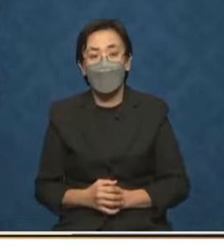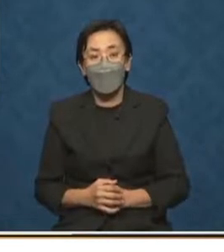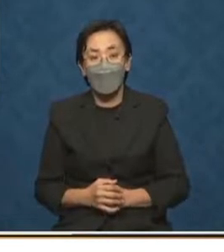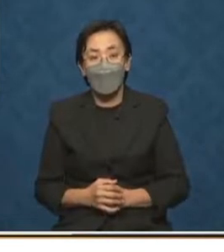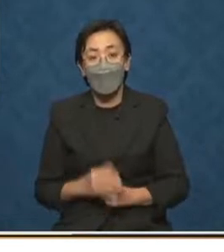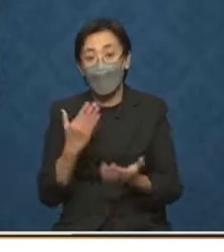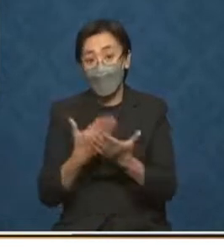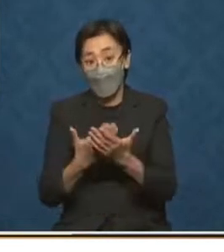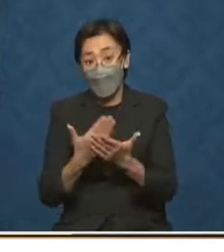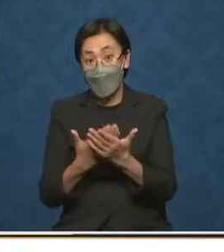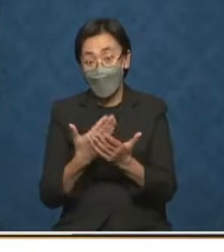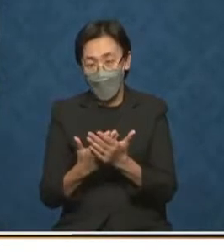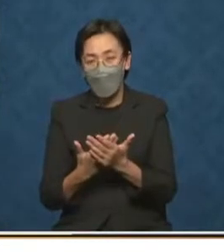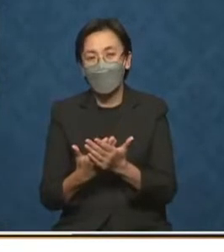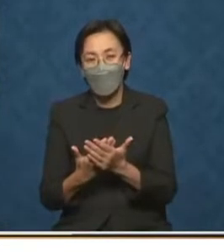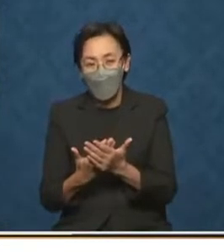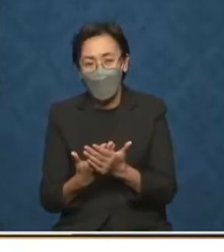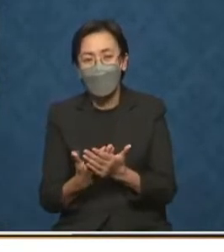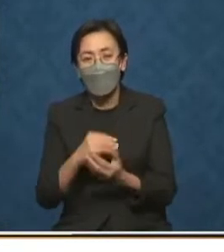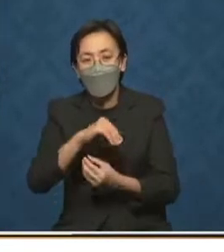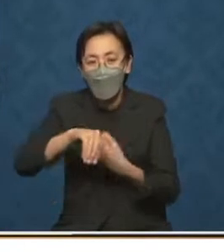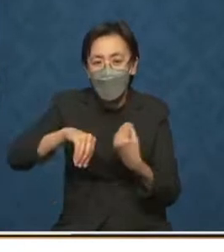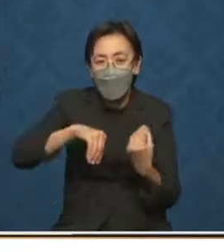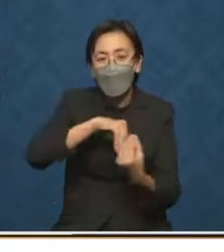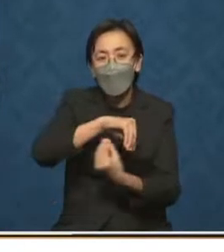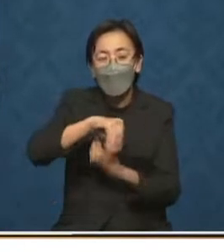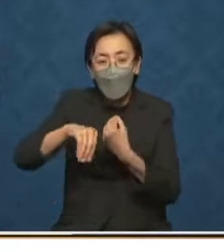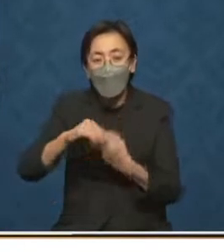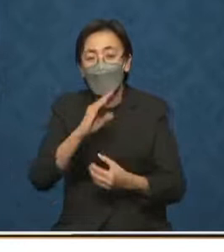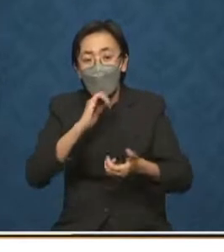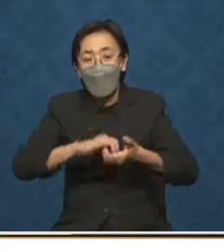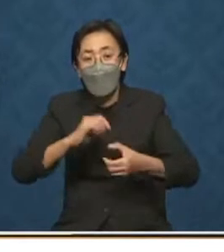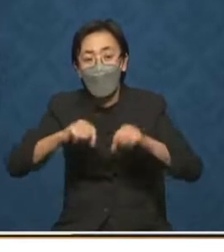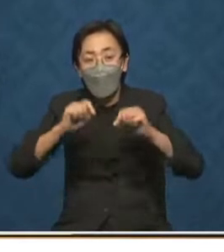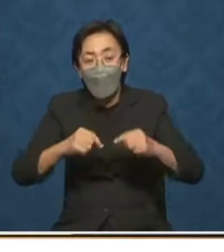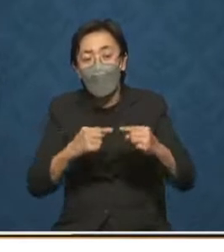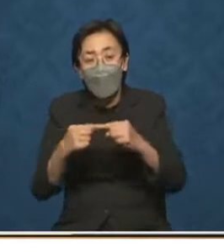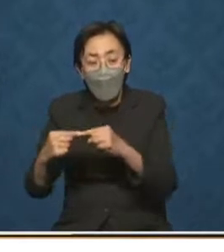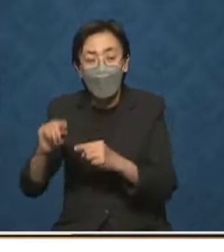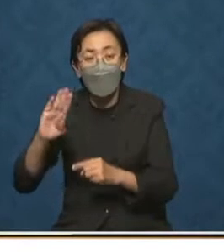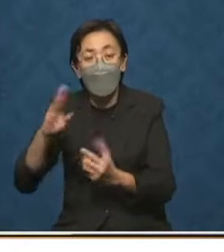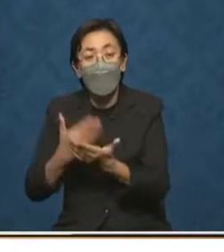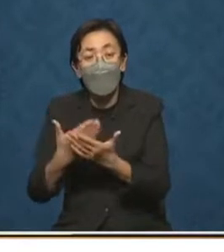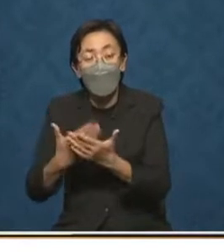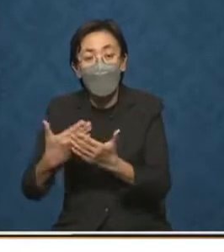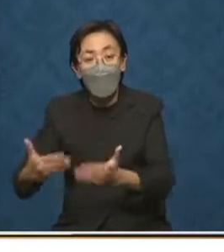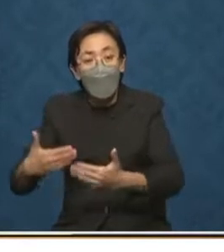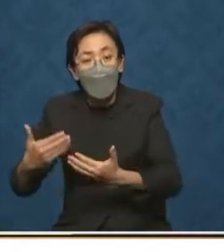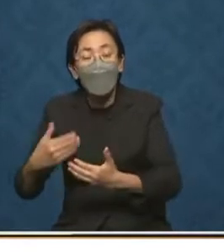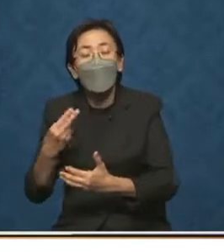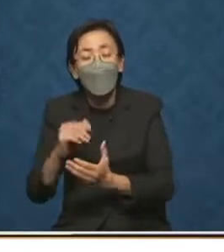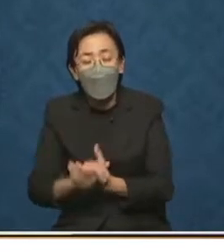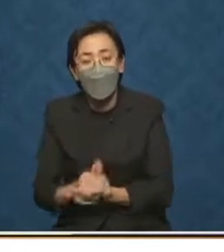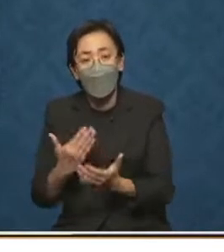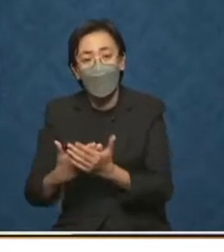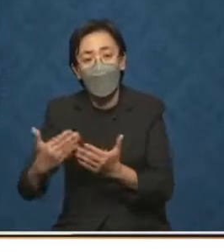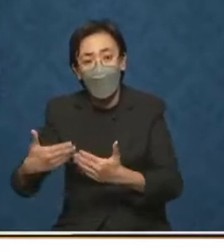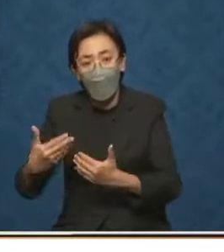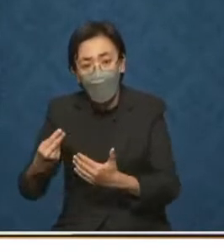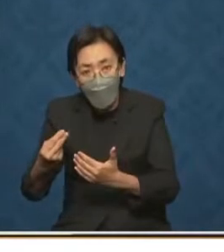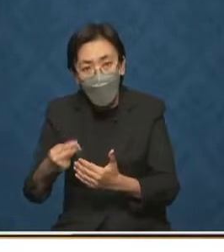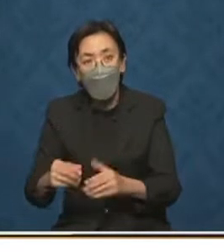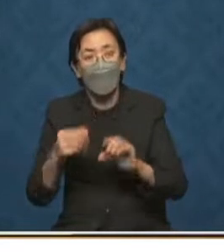จะมีเงินเข้ามาในระบบ ถ้าต่สัญญาบิษัจะได้ผลประโยชน์จากโครงการนี้ประมาณ 1,